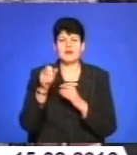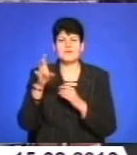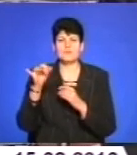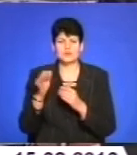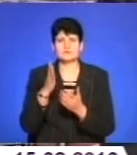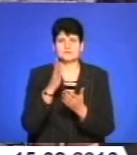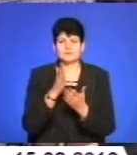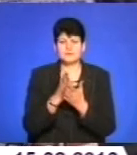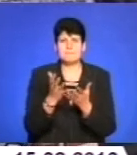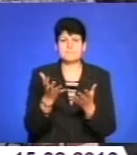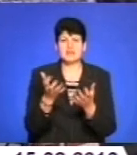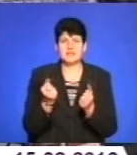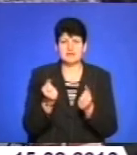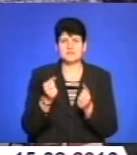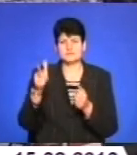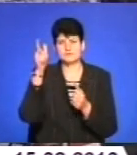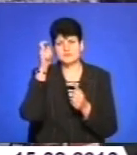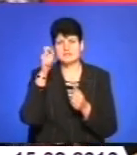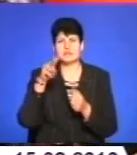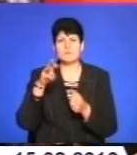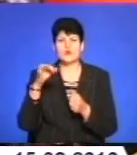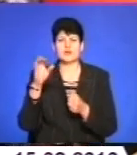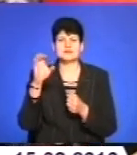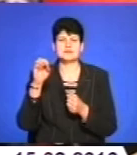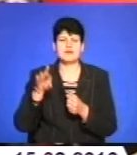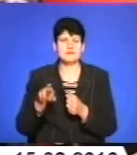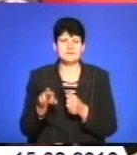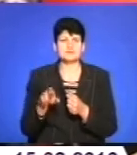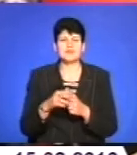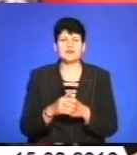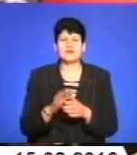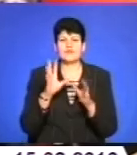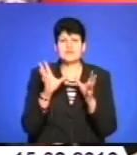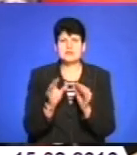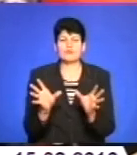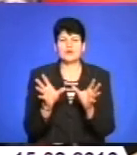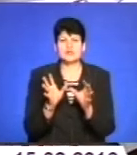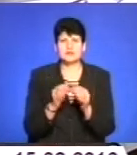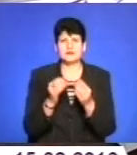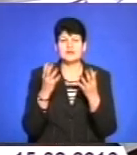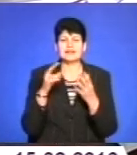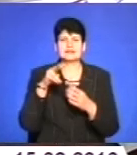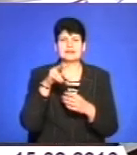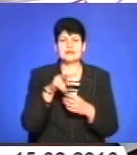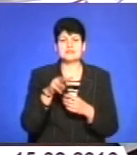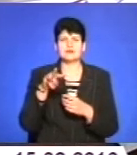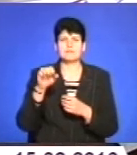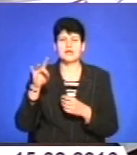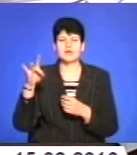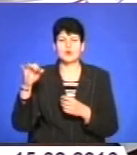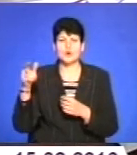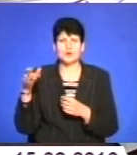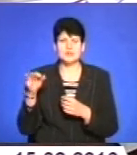стимеш, прийнявши Люцифера за Моїсея. Усе поєднала у своєму оркестрі дня поетеса Лариса Миргородська –